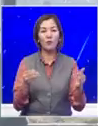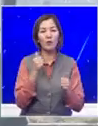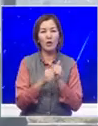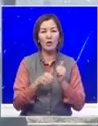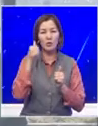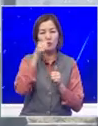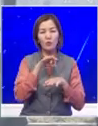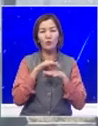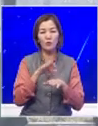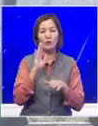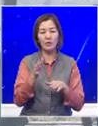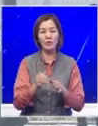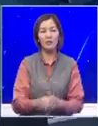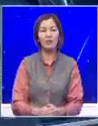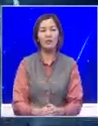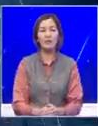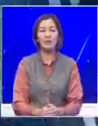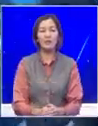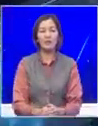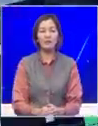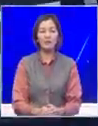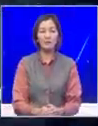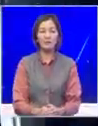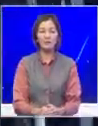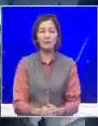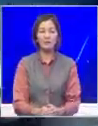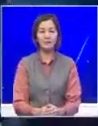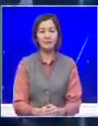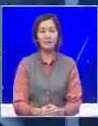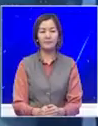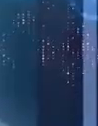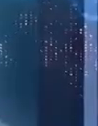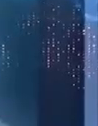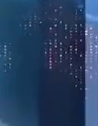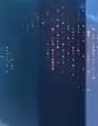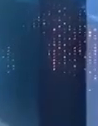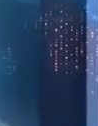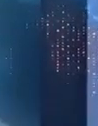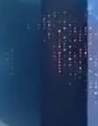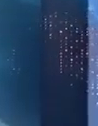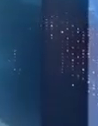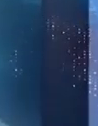сайын дәстүрге айналдырамыз деп отыр. Құрманжан Қасымжанұлы, Бекжан Кенжебай, Жетісу арнасы.